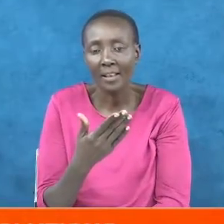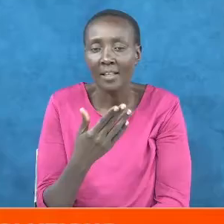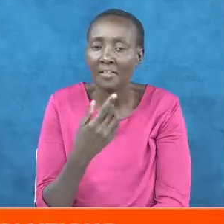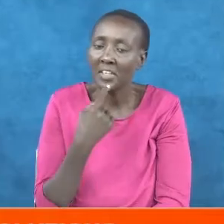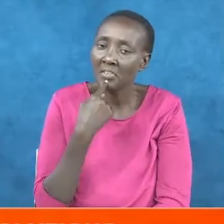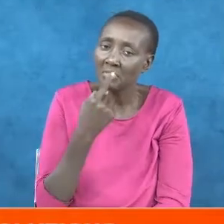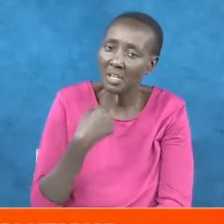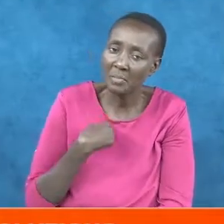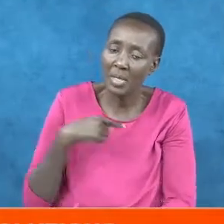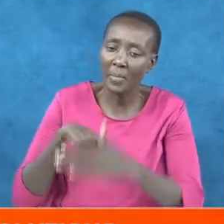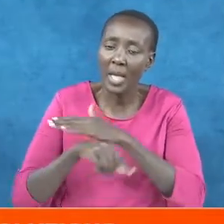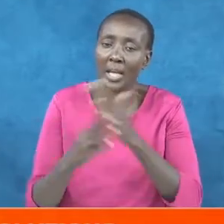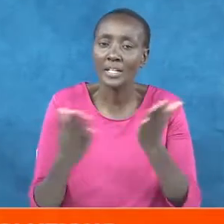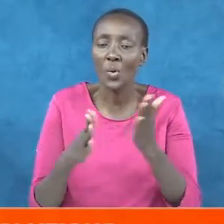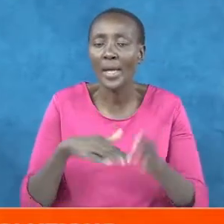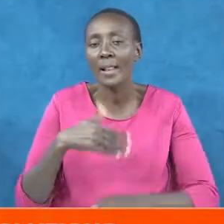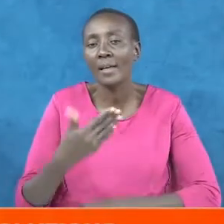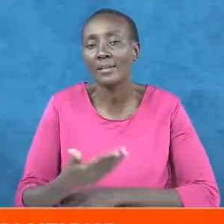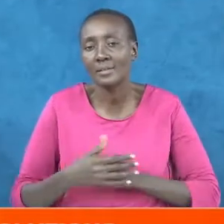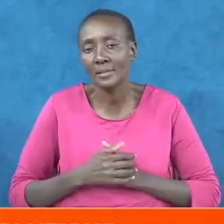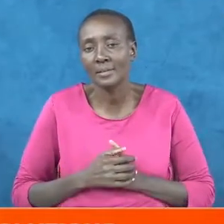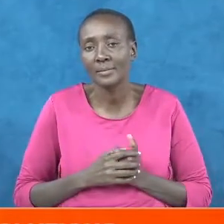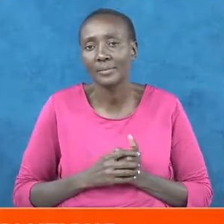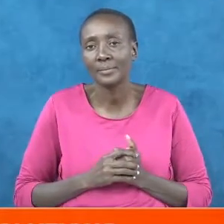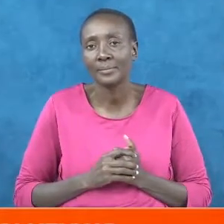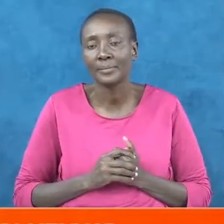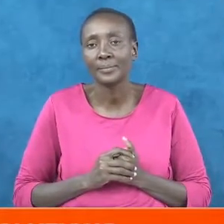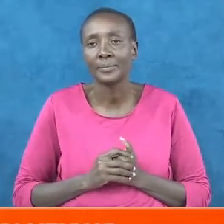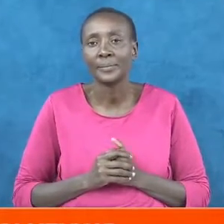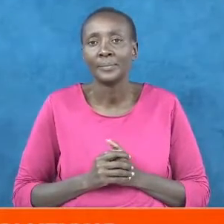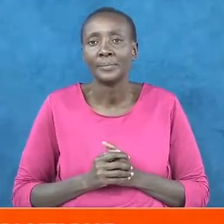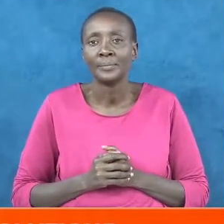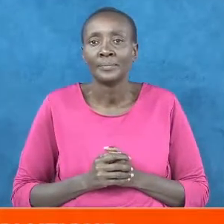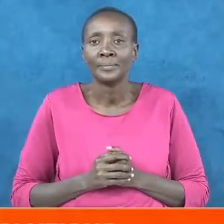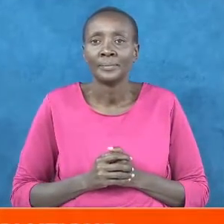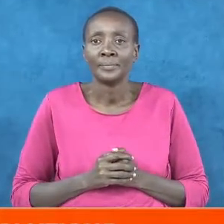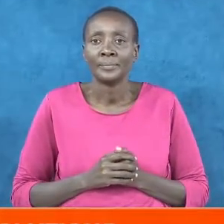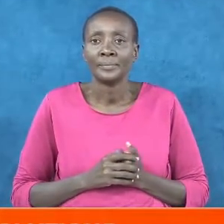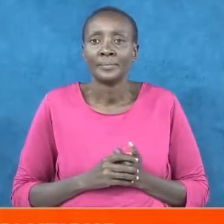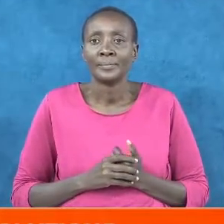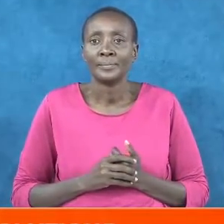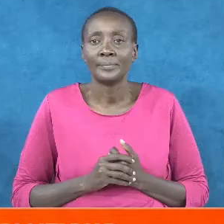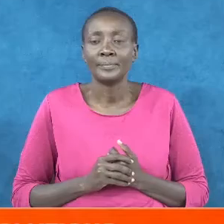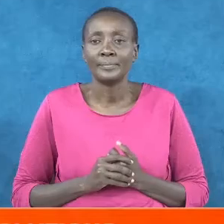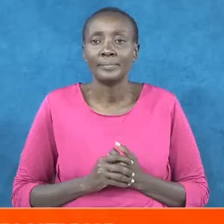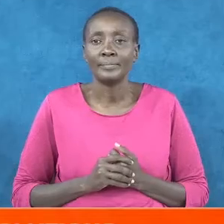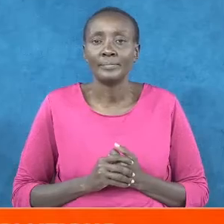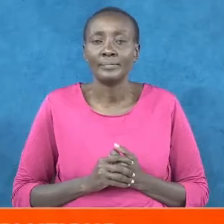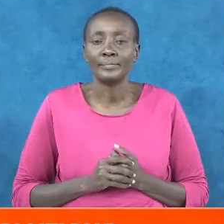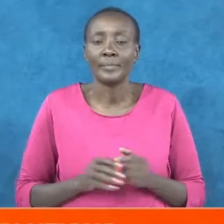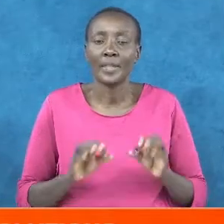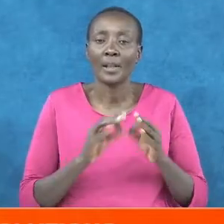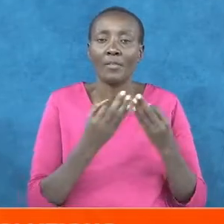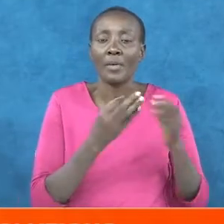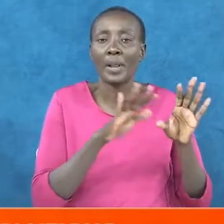naweza enda kwa kuripoti kwa polisi. Lakini kama ni shida nyingine pengine ndauliza one of the family members,